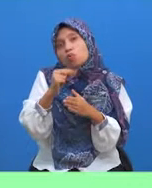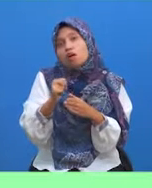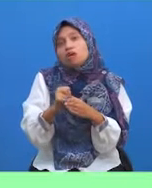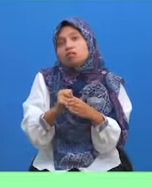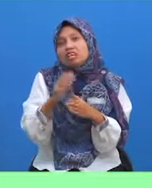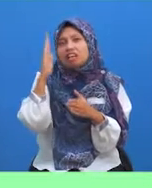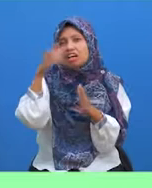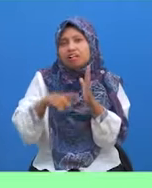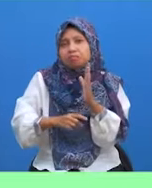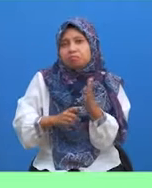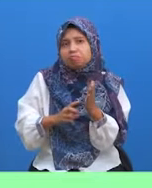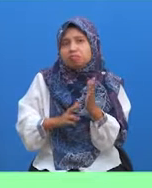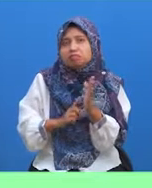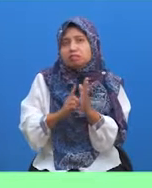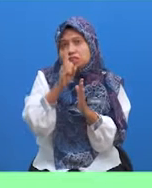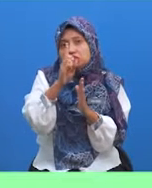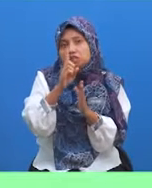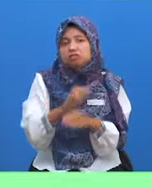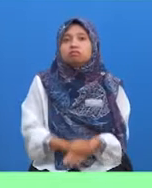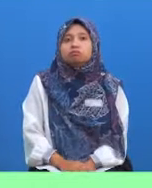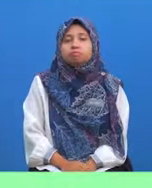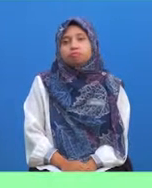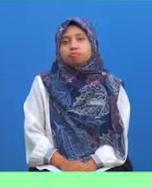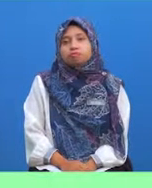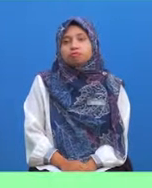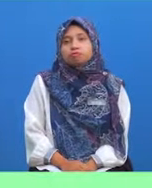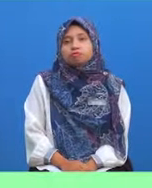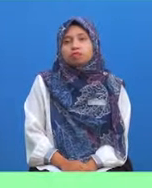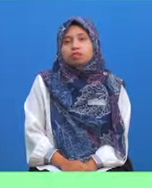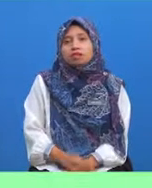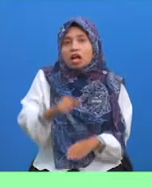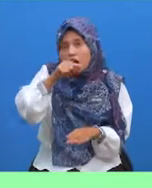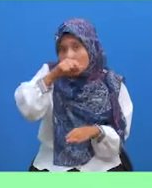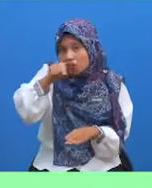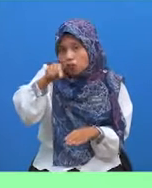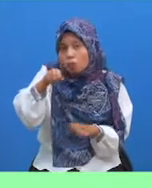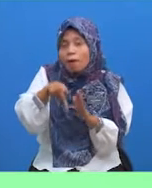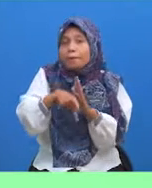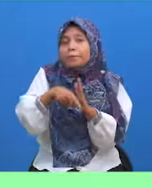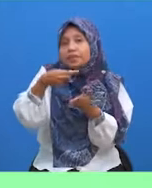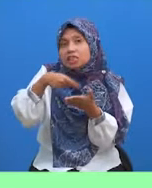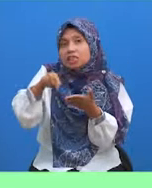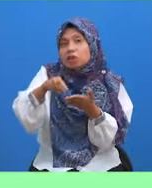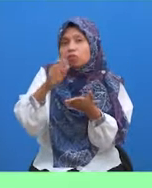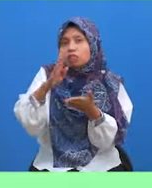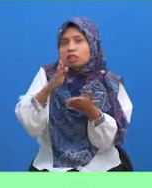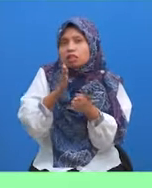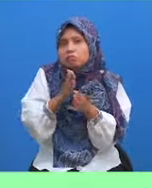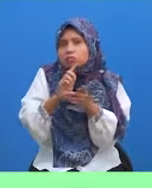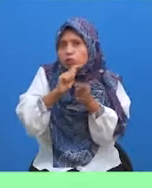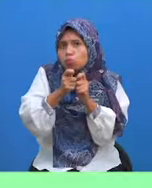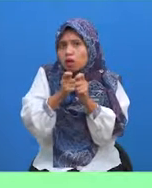akan mengurangkan penawaran Club penawaran akan beralih ke kiri